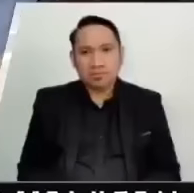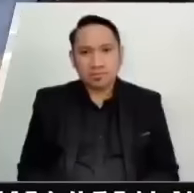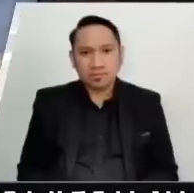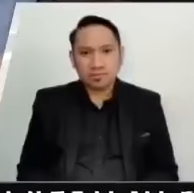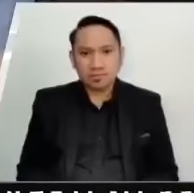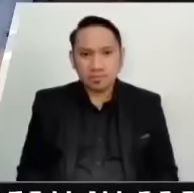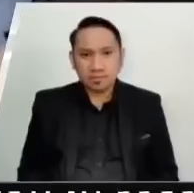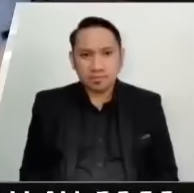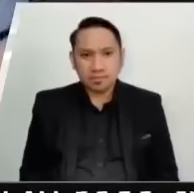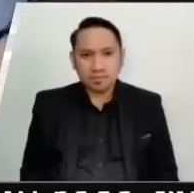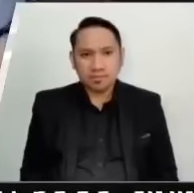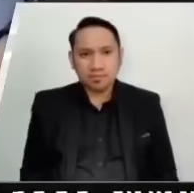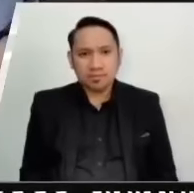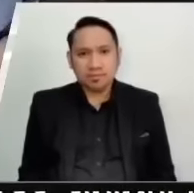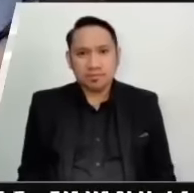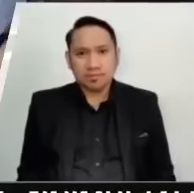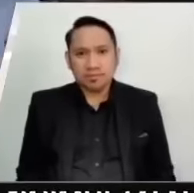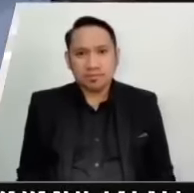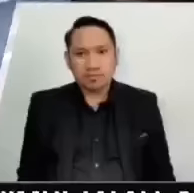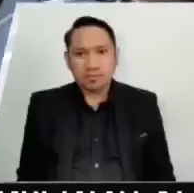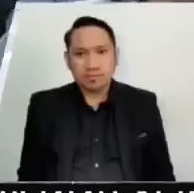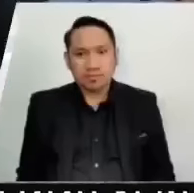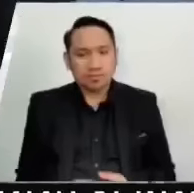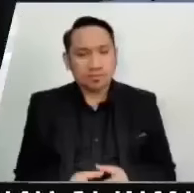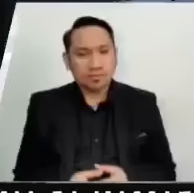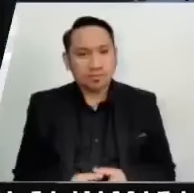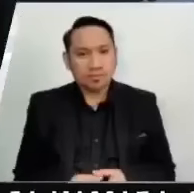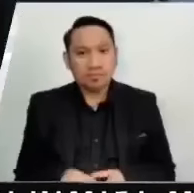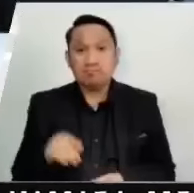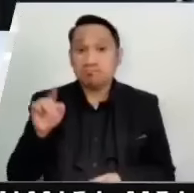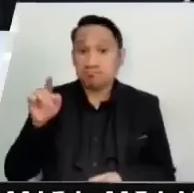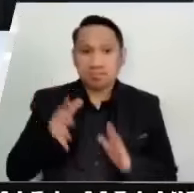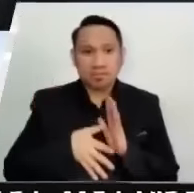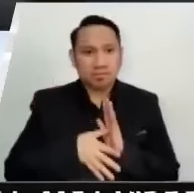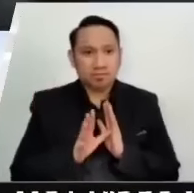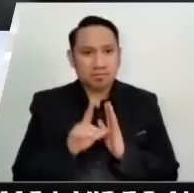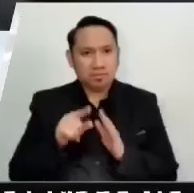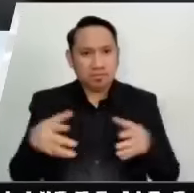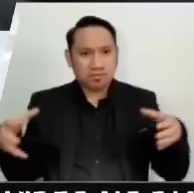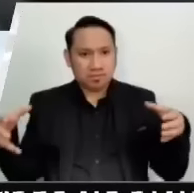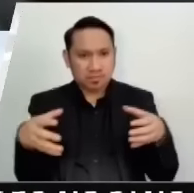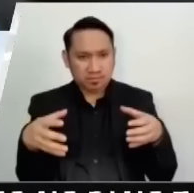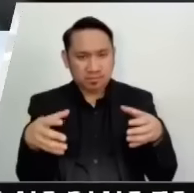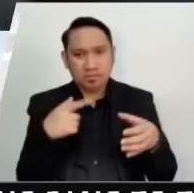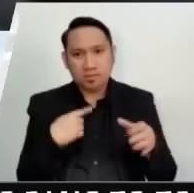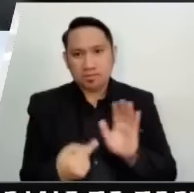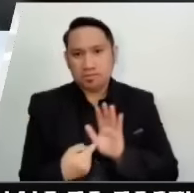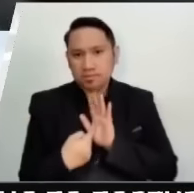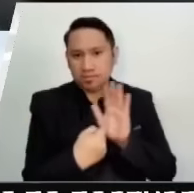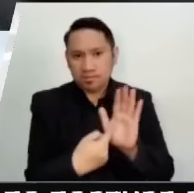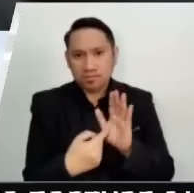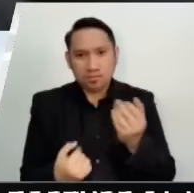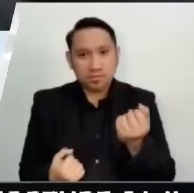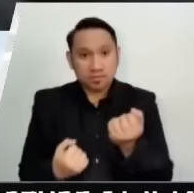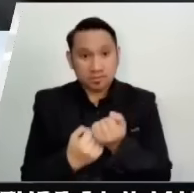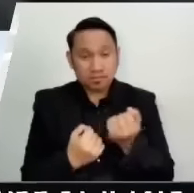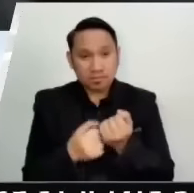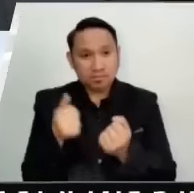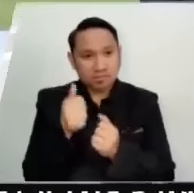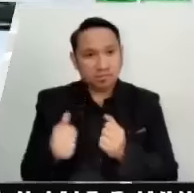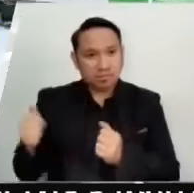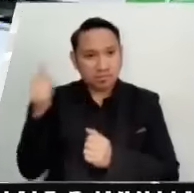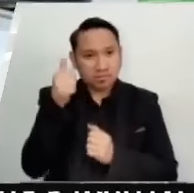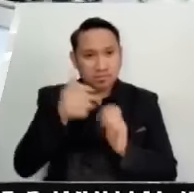Aguinaldo kumpleto ang commissioners ng COMELEC para sa sama-samang pagpapakita ng suporta kay Comelec Chairman George Erwin